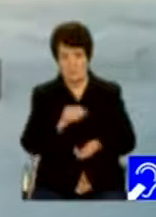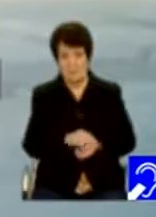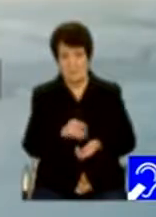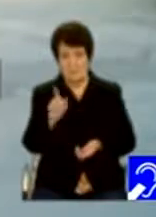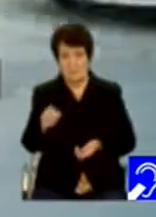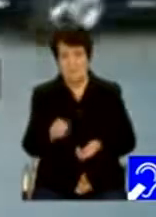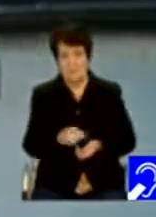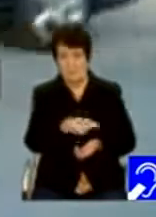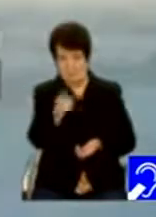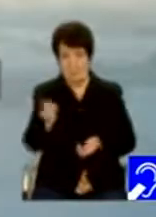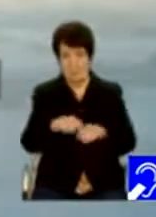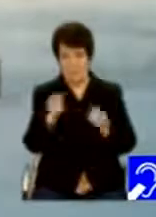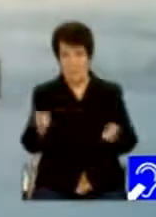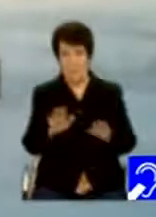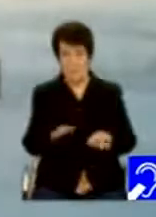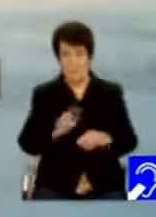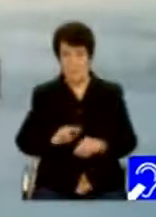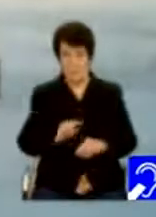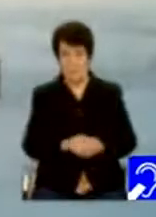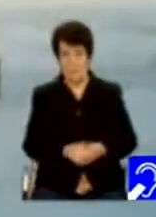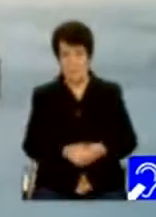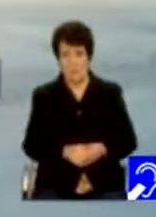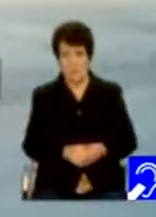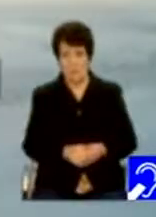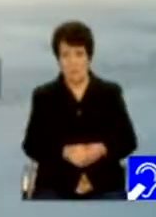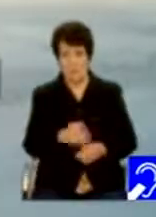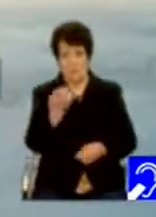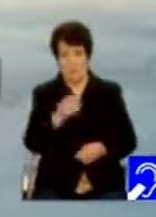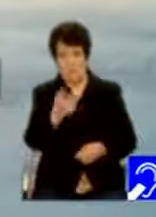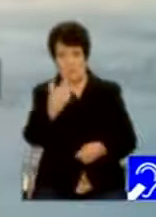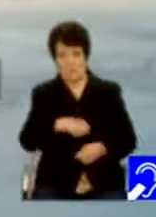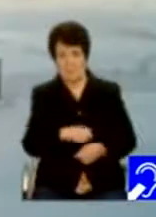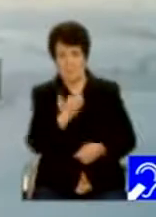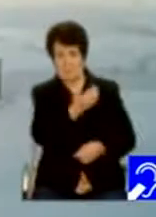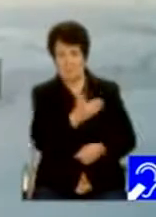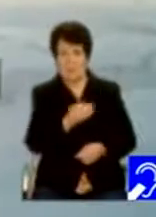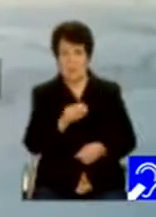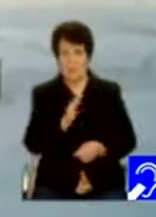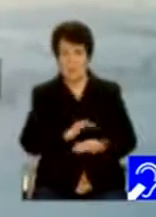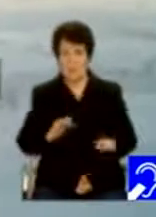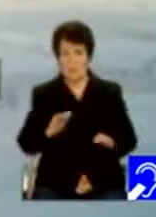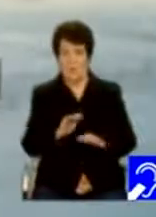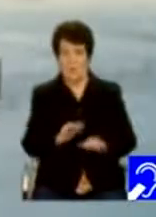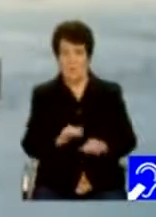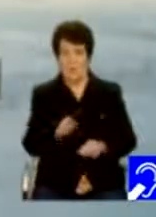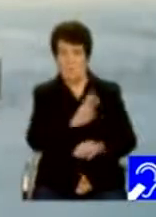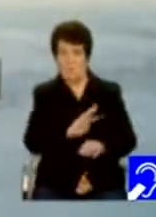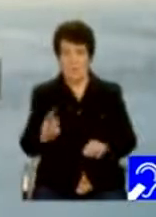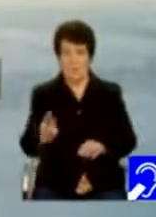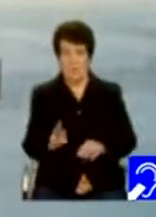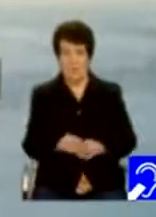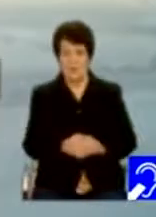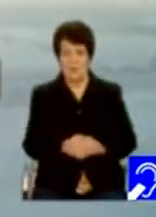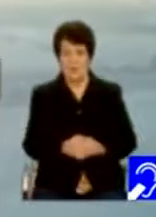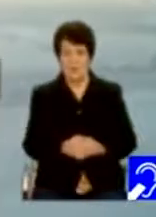Las le de lor postul de lucru. Nu tot ei și ei și ei. A lor copiii cu milioane. Și trei nepoți de-a mi